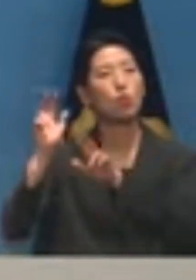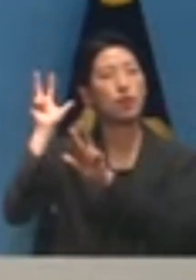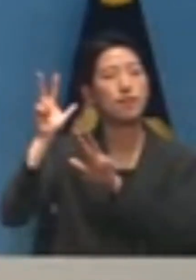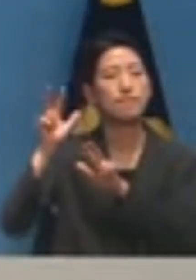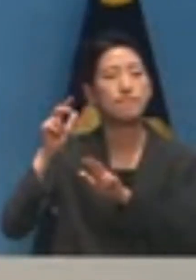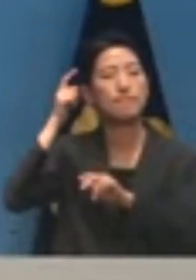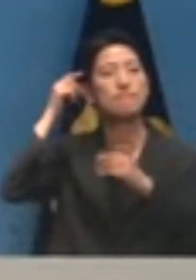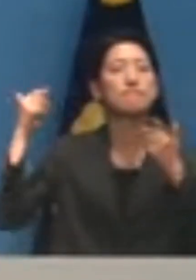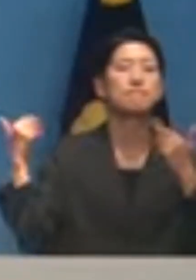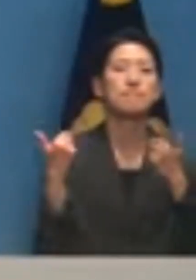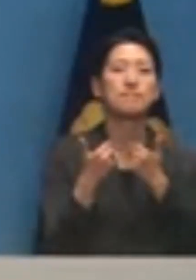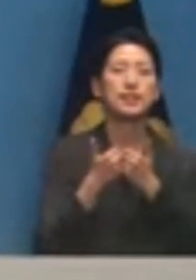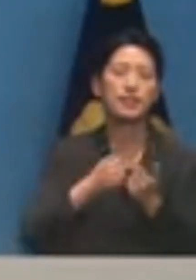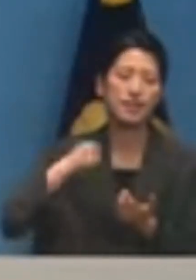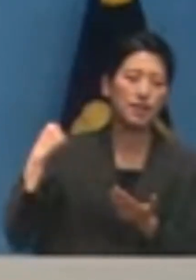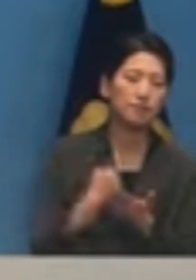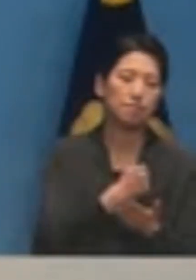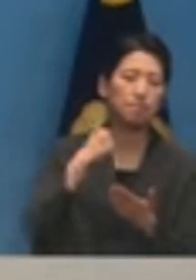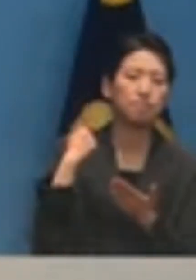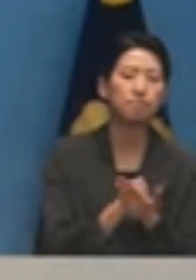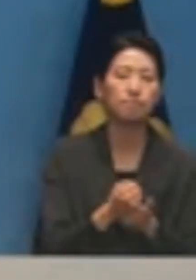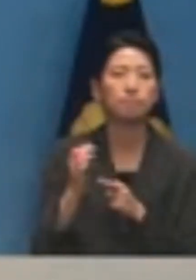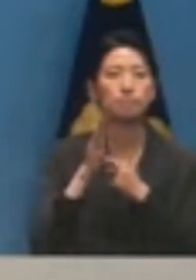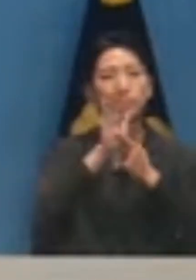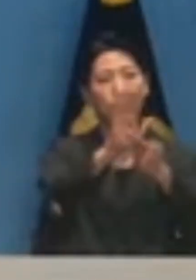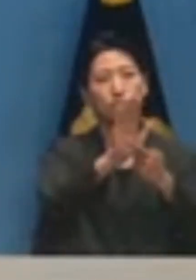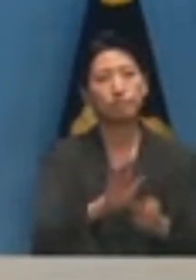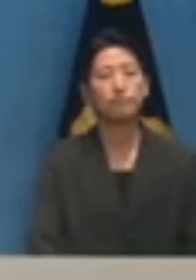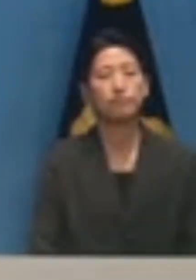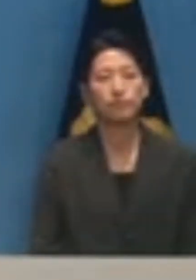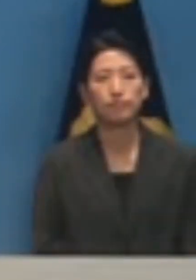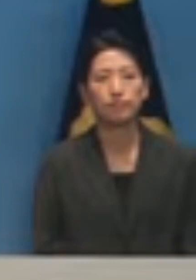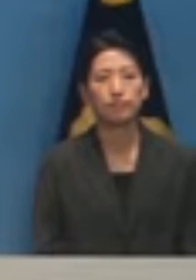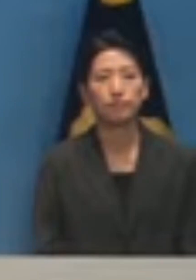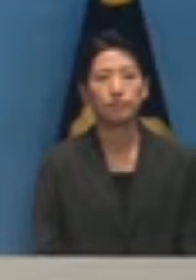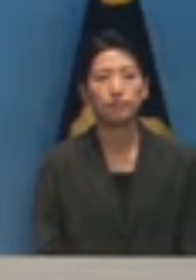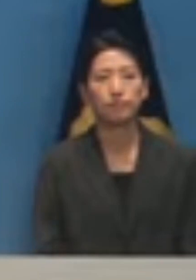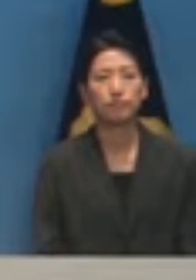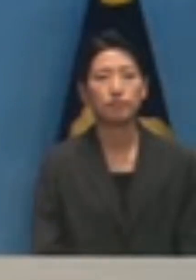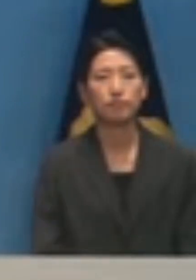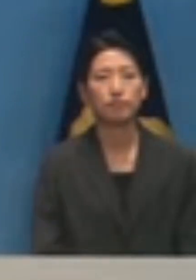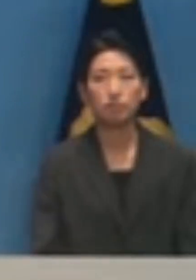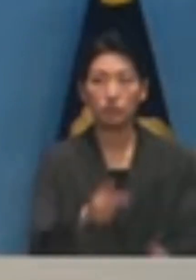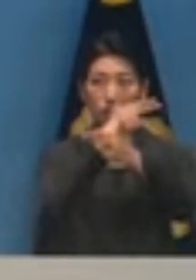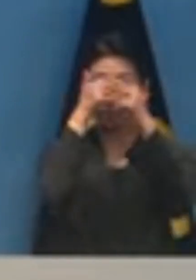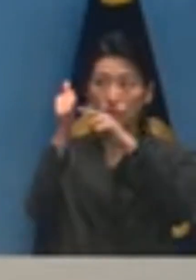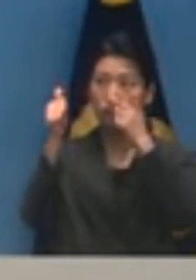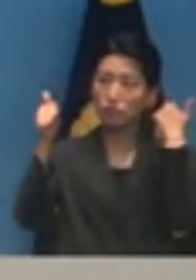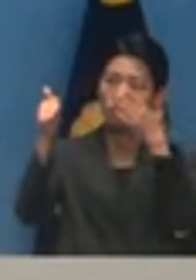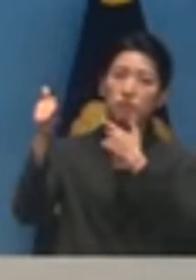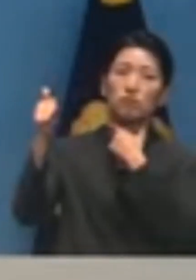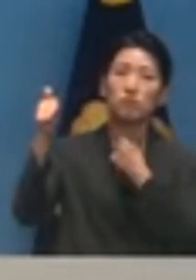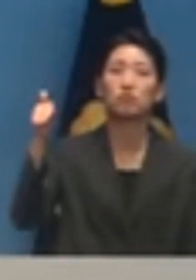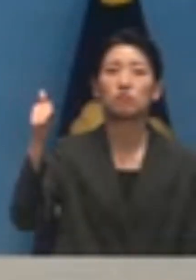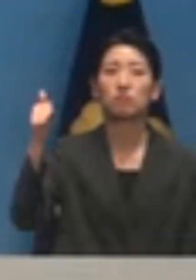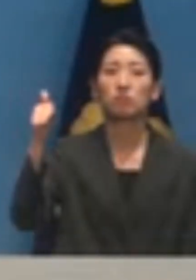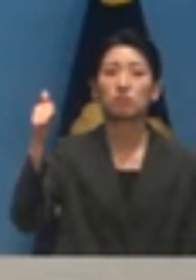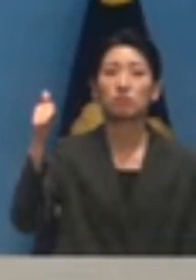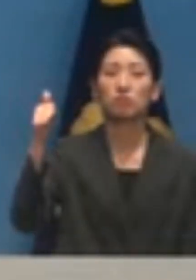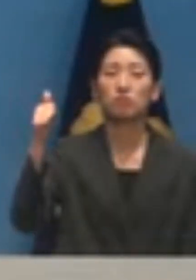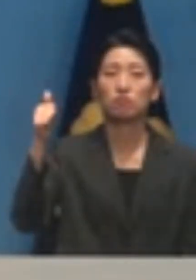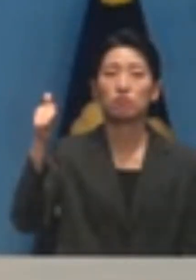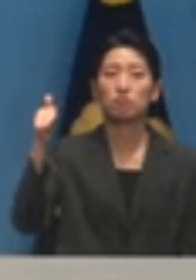반대하는 내용으로 규탄 기자 회견을 가지게 되었습니다. 먼저 이재명 후보에게 묻겠습니다. 이